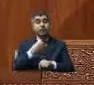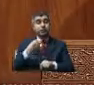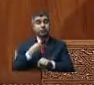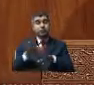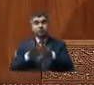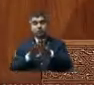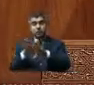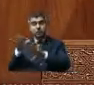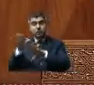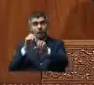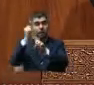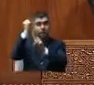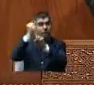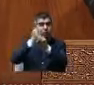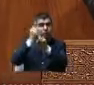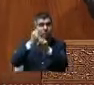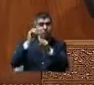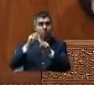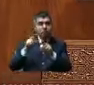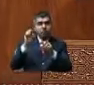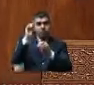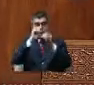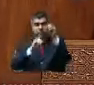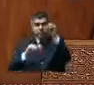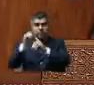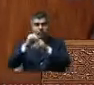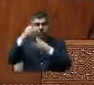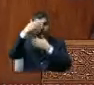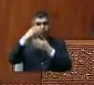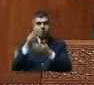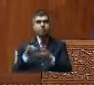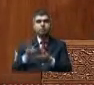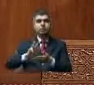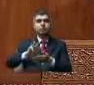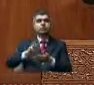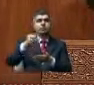ديالو انتجوه في المغرب ب 3000 درهم.